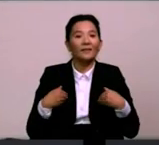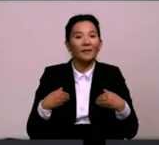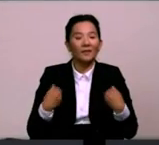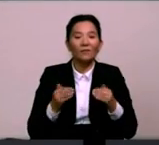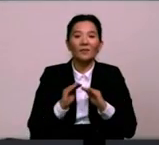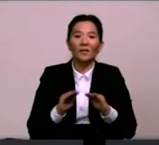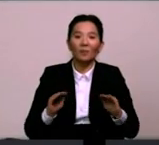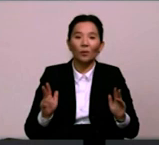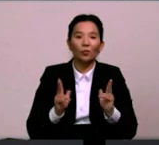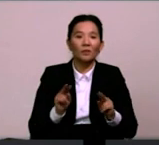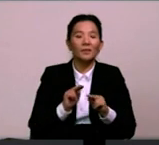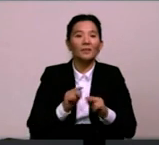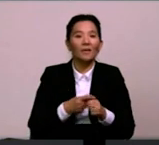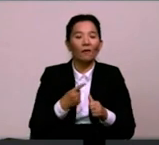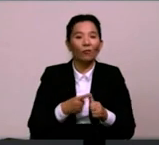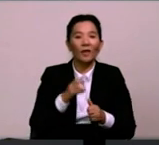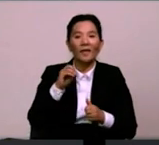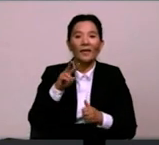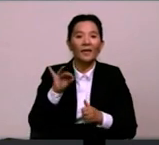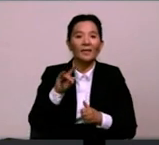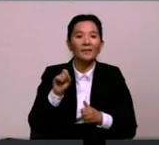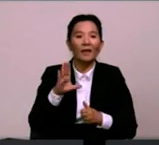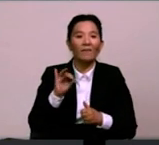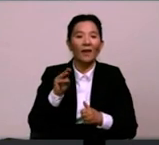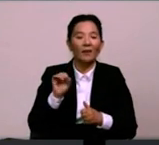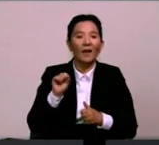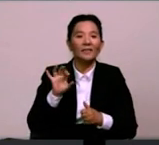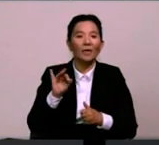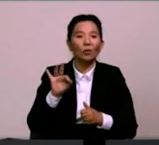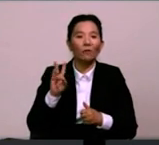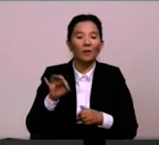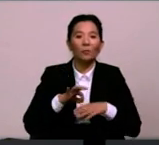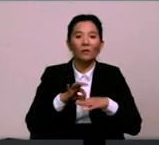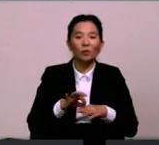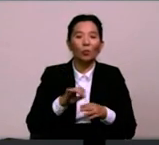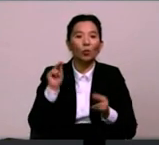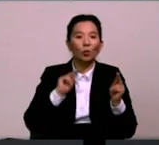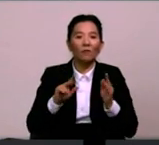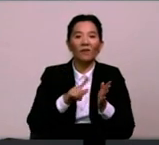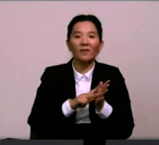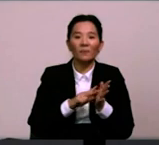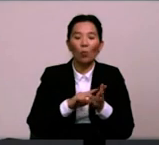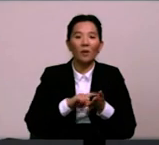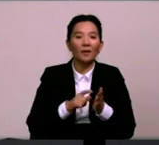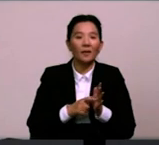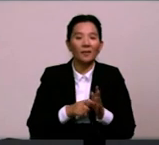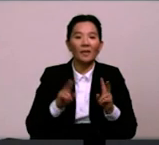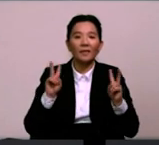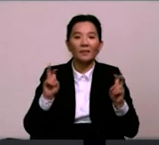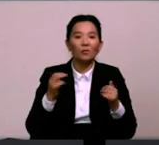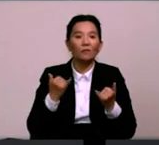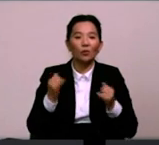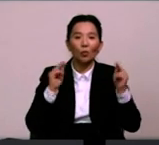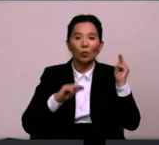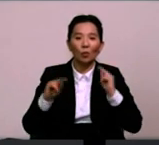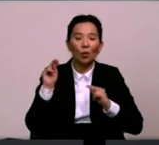Здравствуйте, ребята! Меня зовут Елизавета Александровна, и сегодня мы проведем с вами урок в 8 классе. Тема сегодняшнего урока